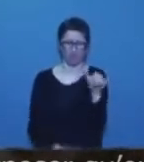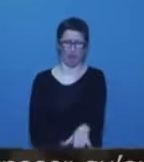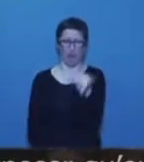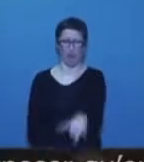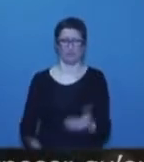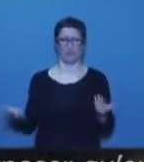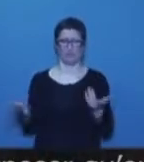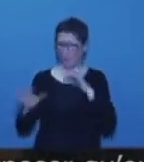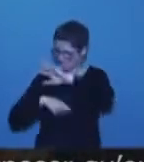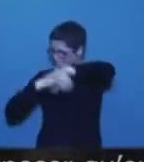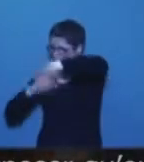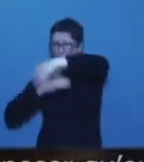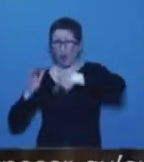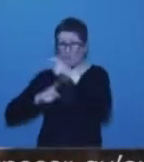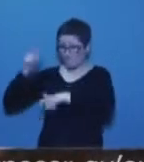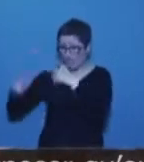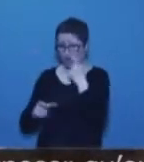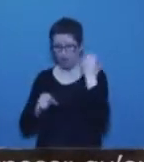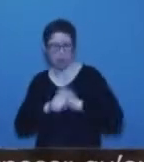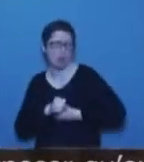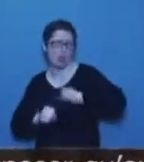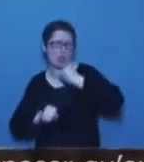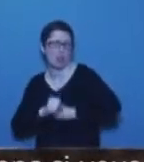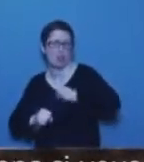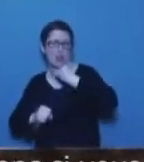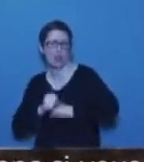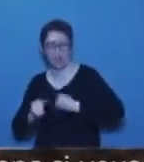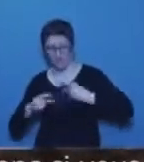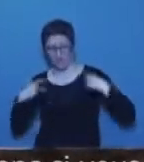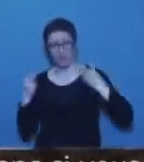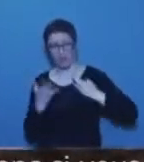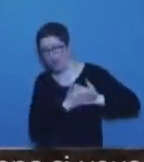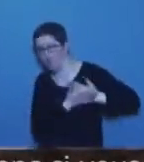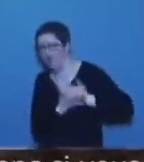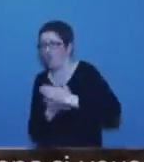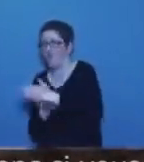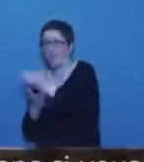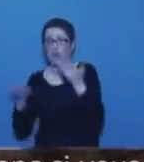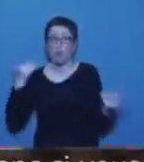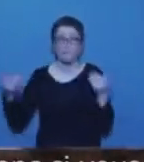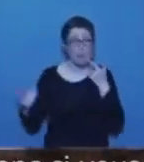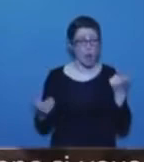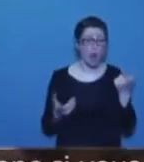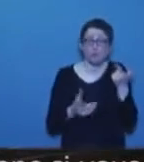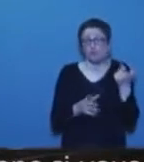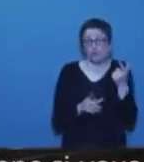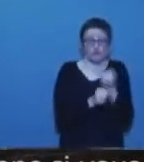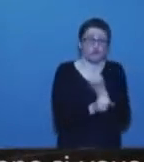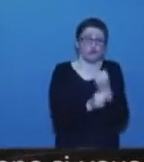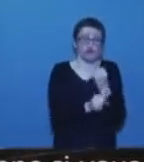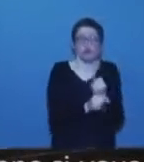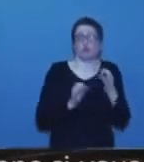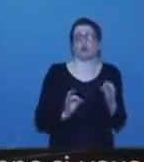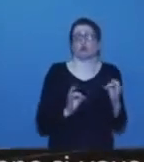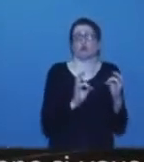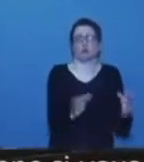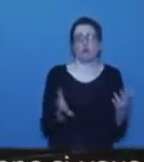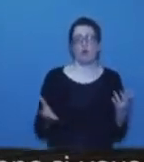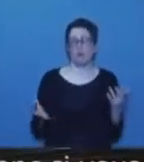sac celui qui s'est épuisé au travail et celui à qui ça a fait moins. Non, non, non.